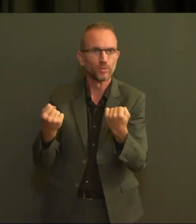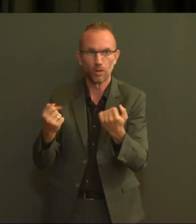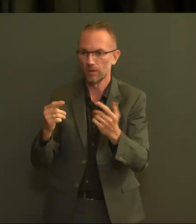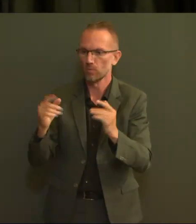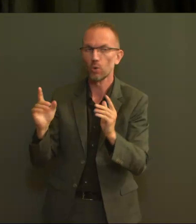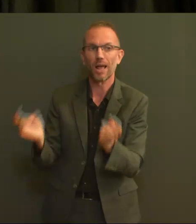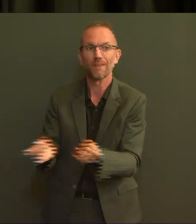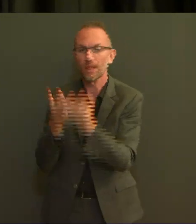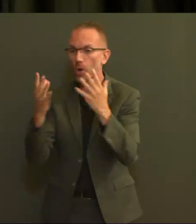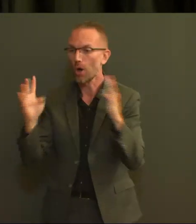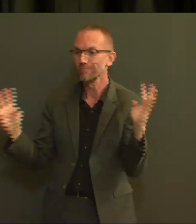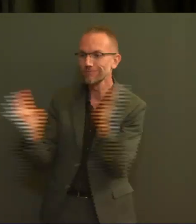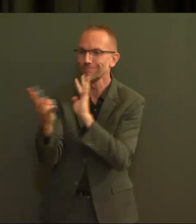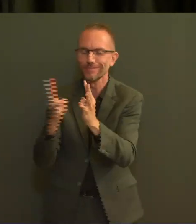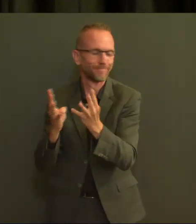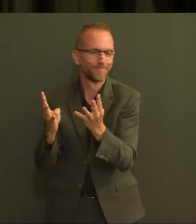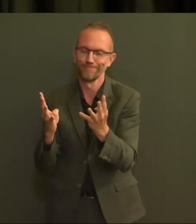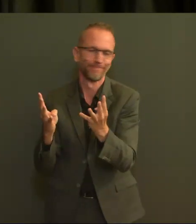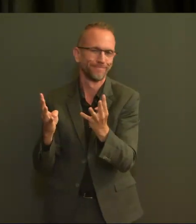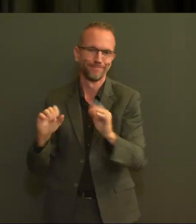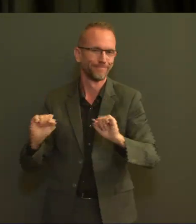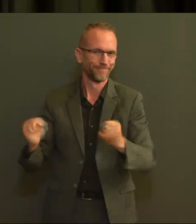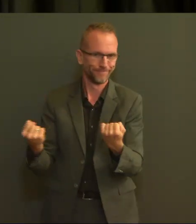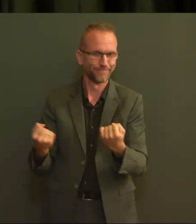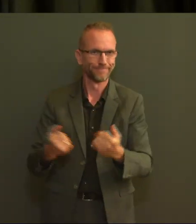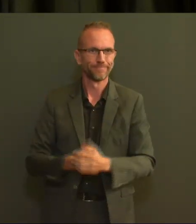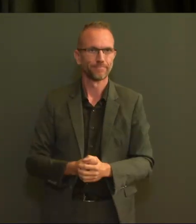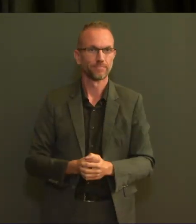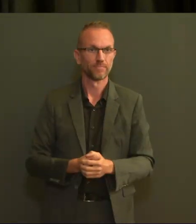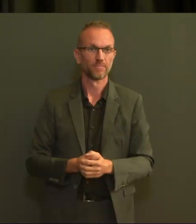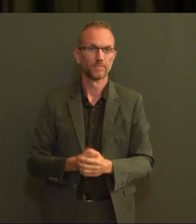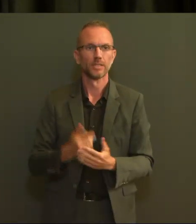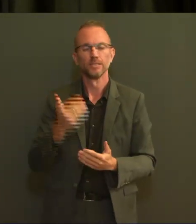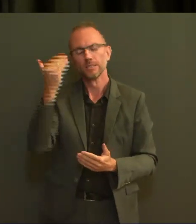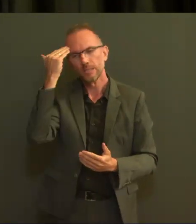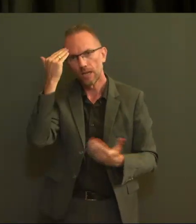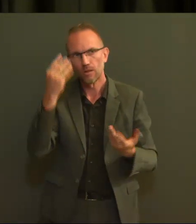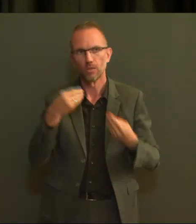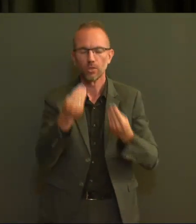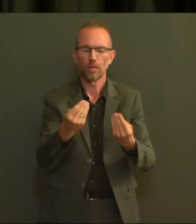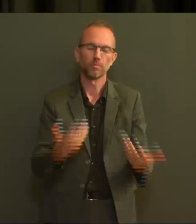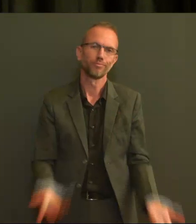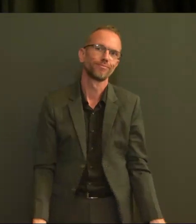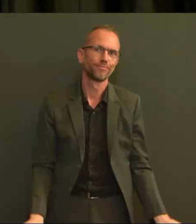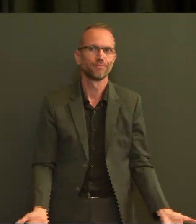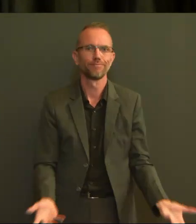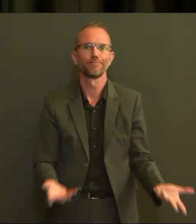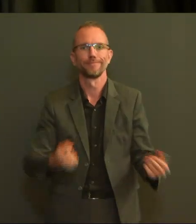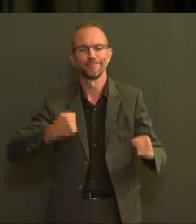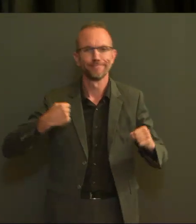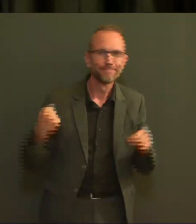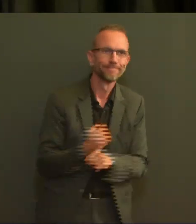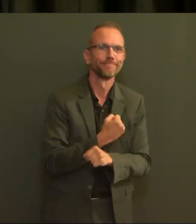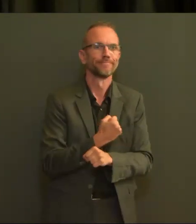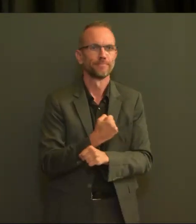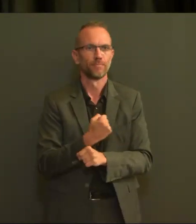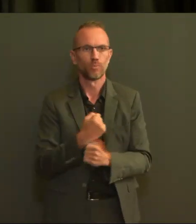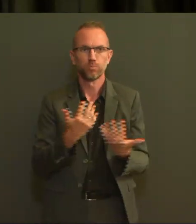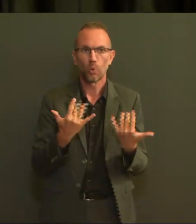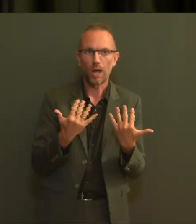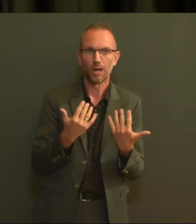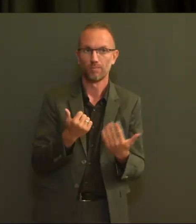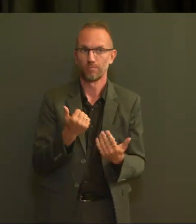précautions. Nous nous rendons bien compte que c'est une source de contrariété pour de nombreuses personnes qui attendaient depuis des mois ces grandes